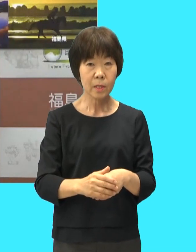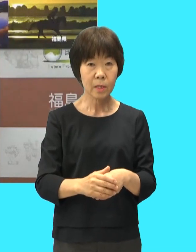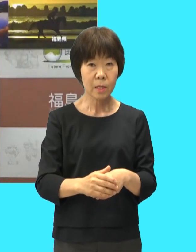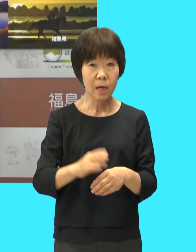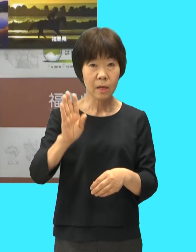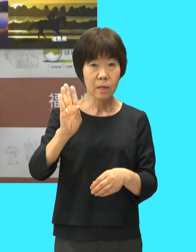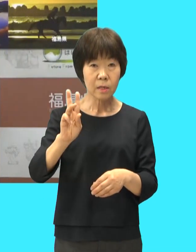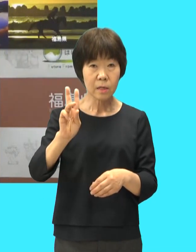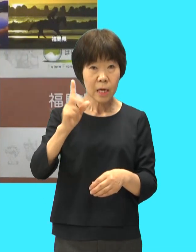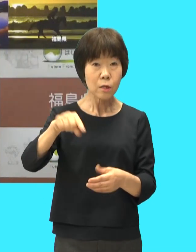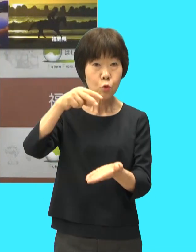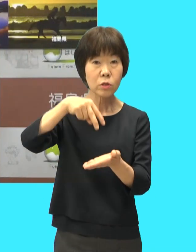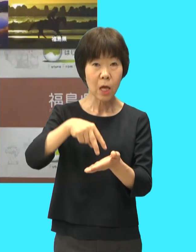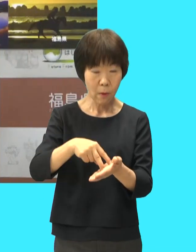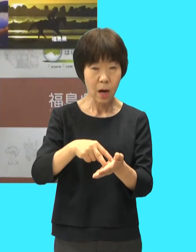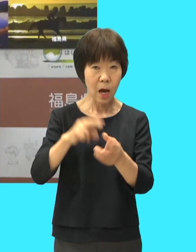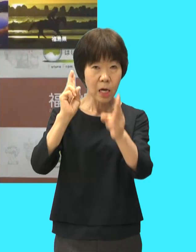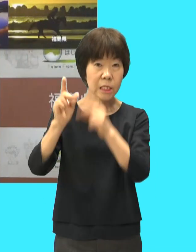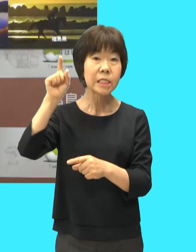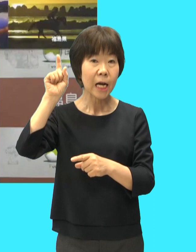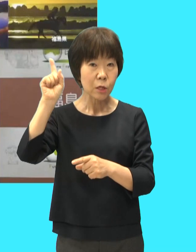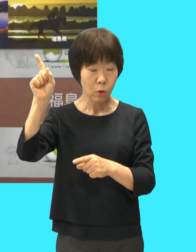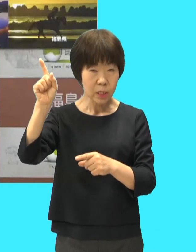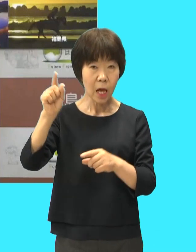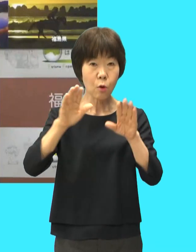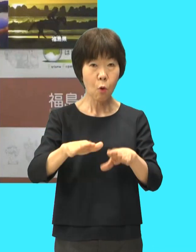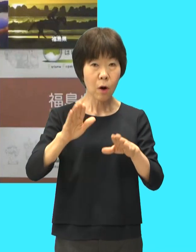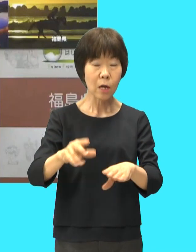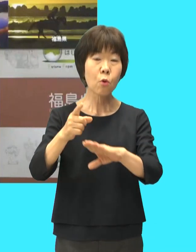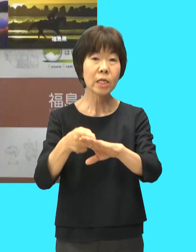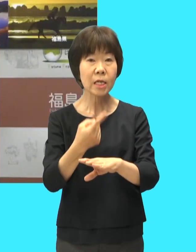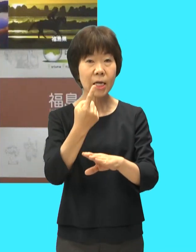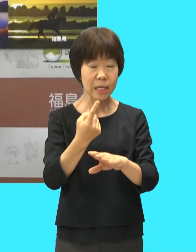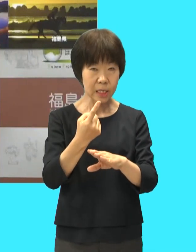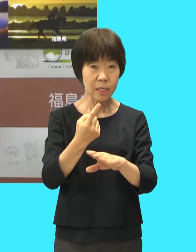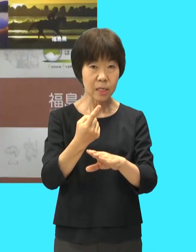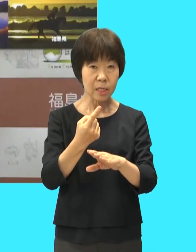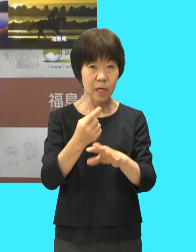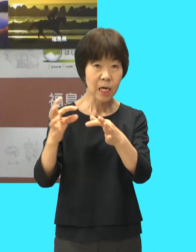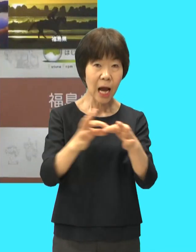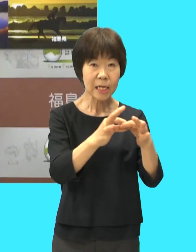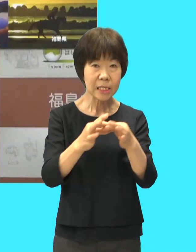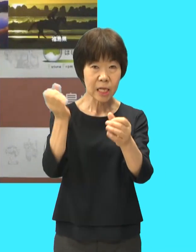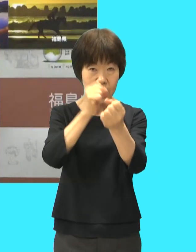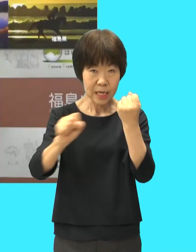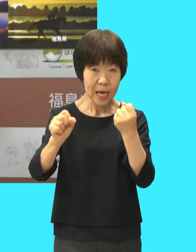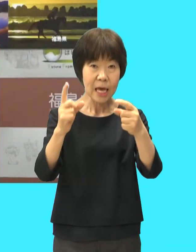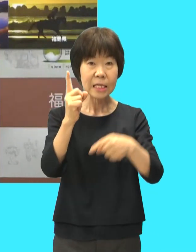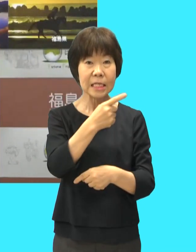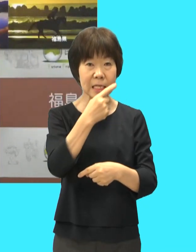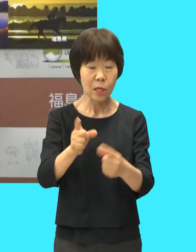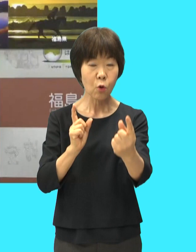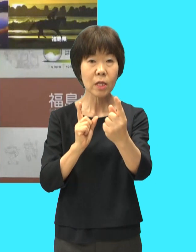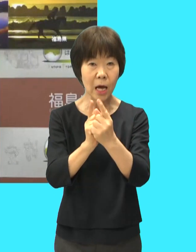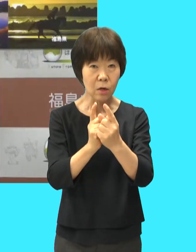黒鍵といたしましては同社において今回の事案をきっかけに関与した芸人への対応や